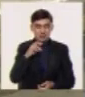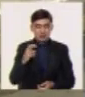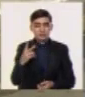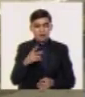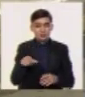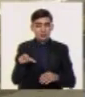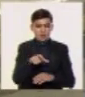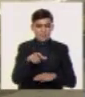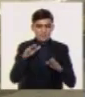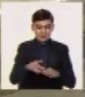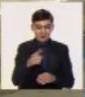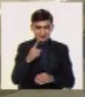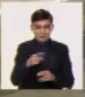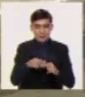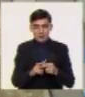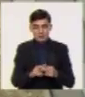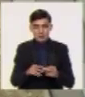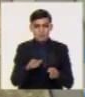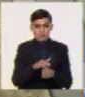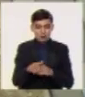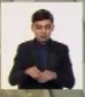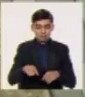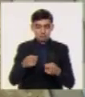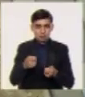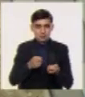аудандарындағы жолдардың бір бөлігі толықтай